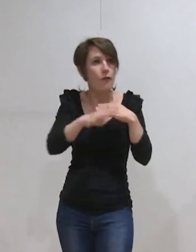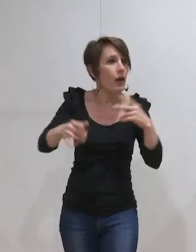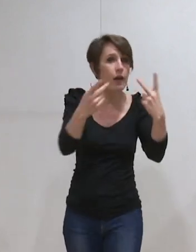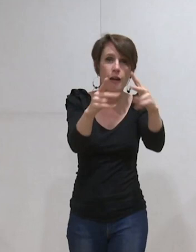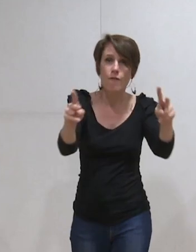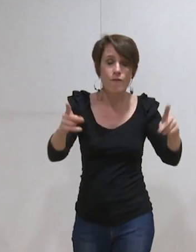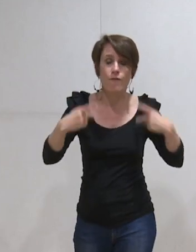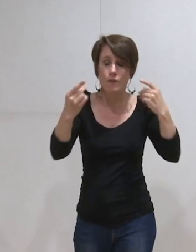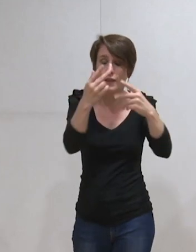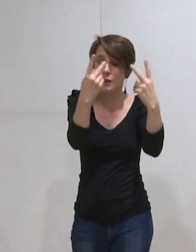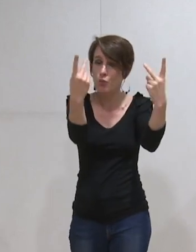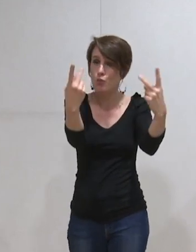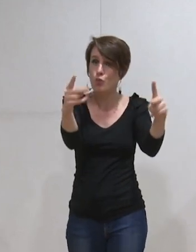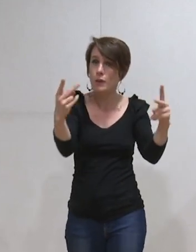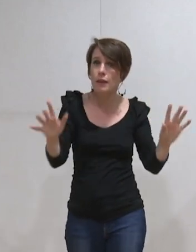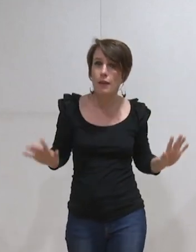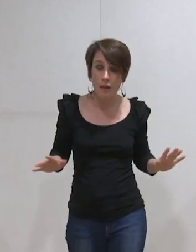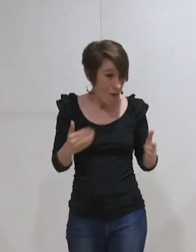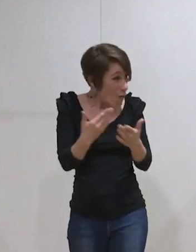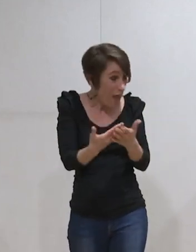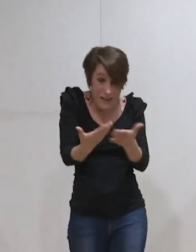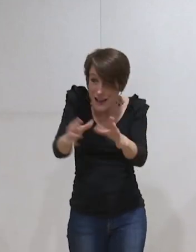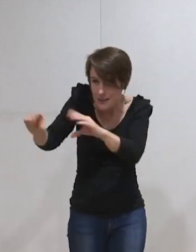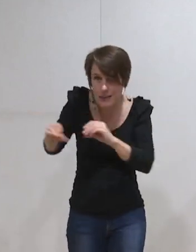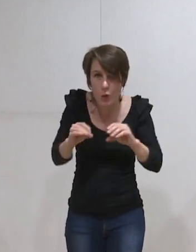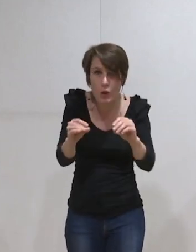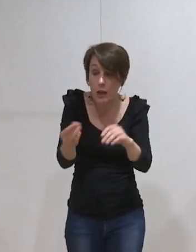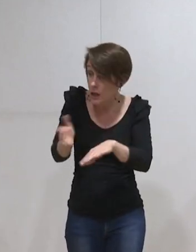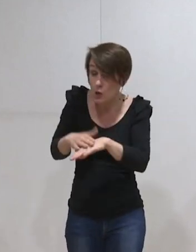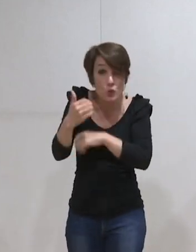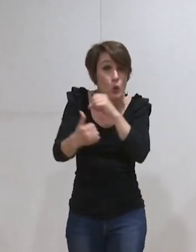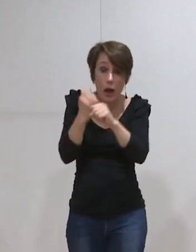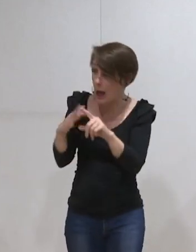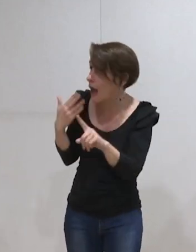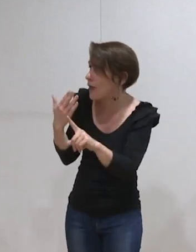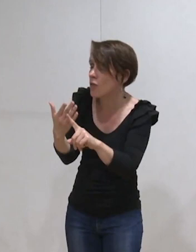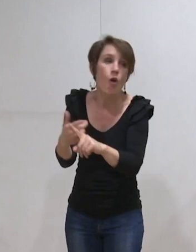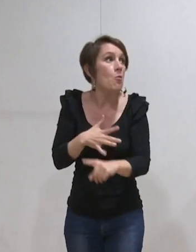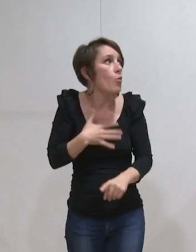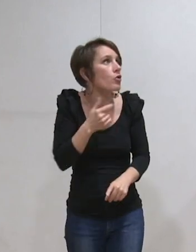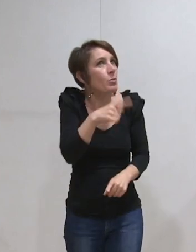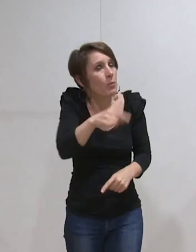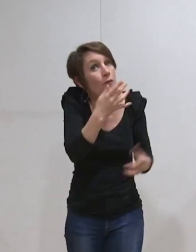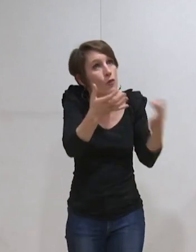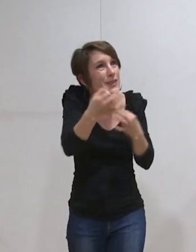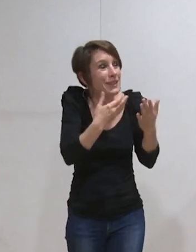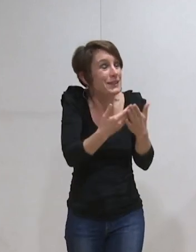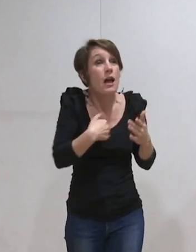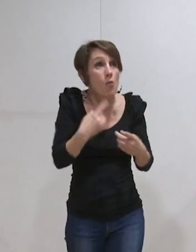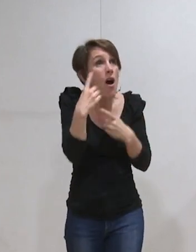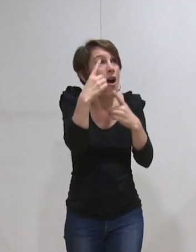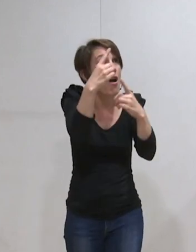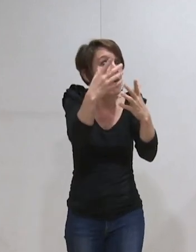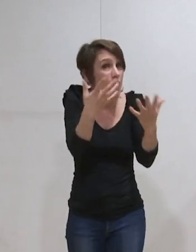voilà des choses concrètes moi que je vous j'aimerais au bout d'un an vous puiss so capable de nous dire voilà ce que je demande au secteur